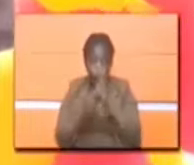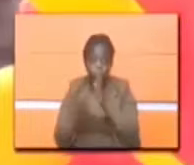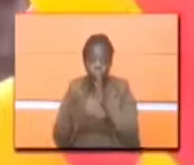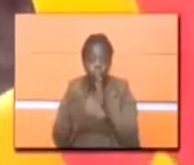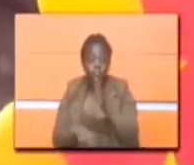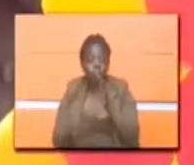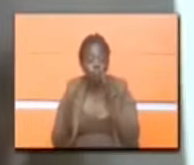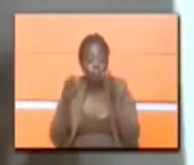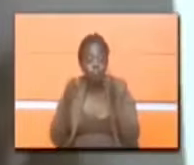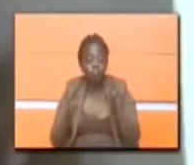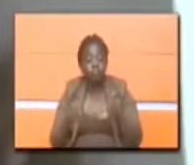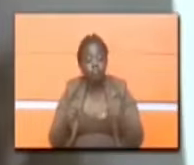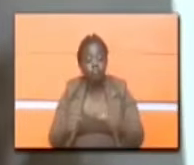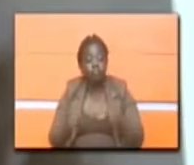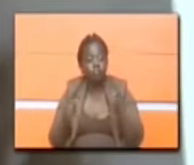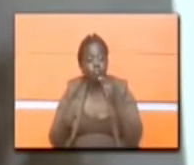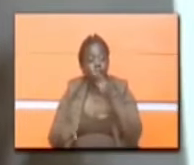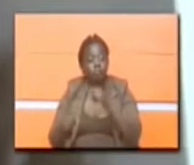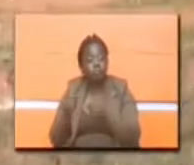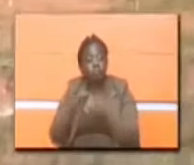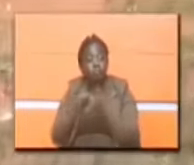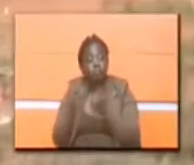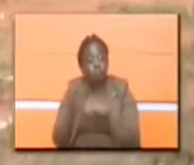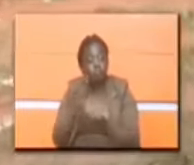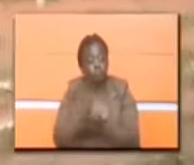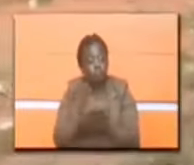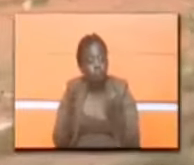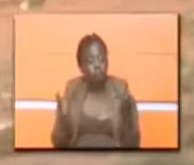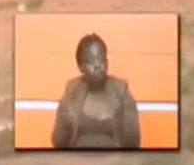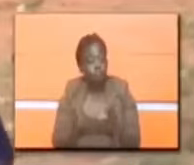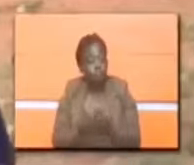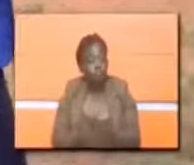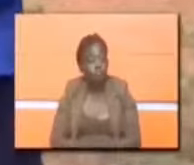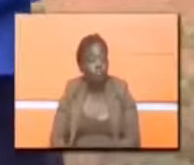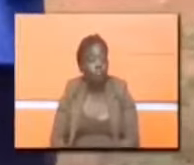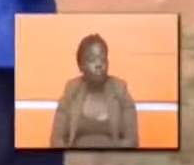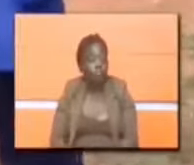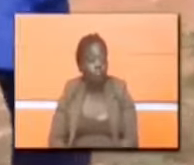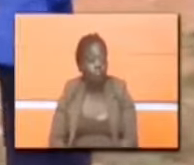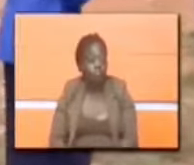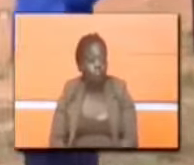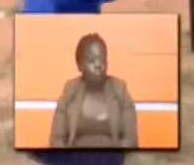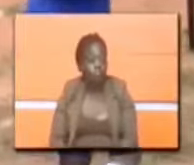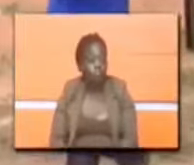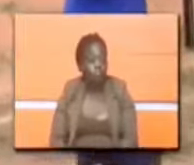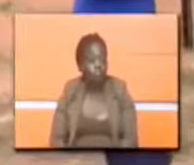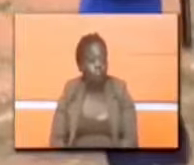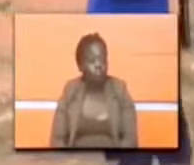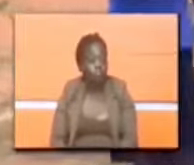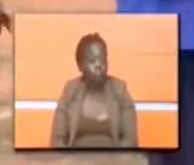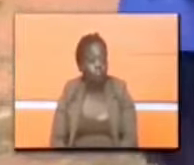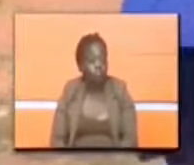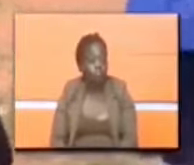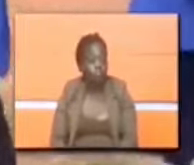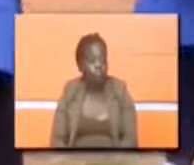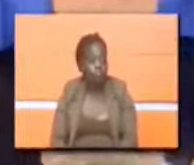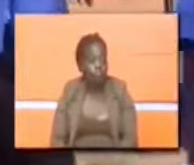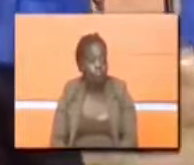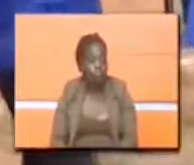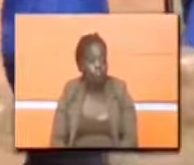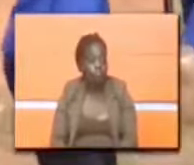bikopo we bazze bawangula mu mpaka ze bazze beetabamu. James Magala yakusakidde eggulire lino ku Rabukedde TV.